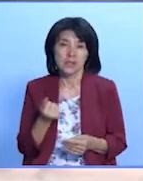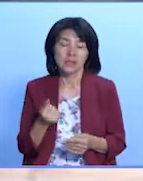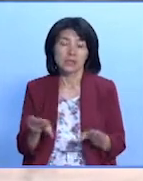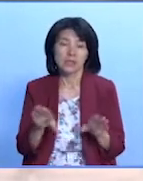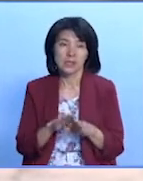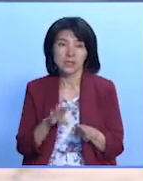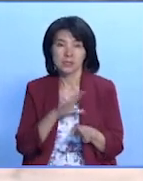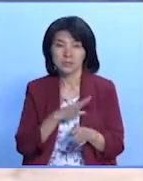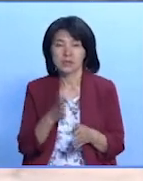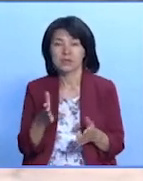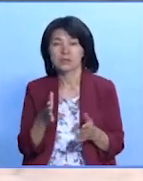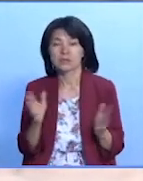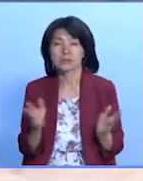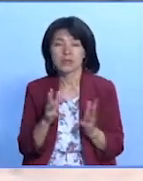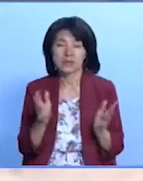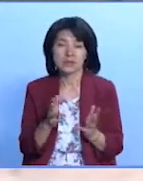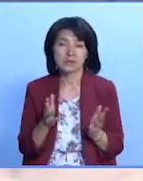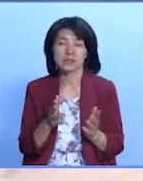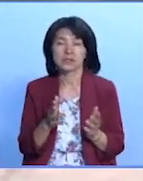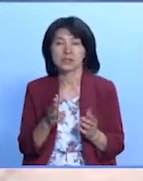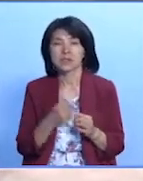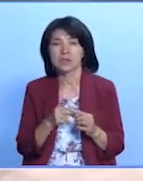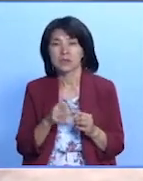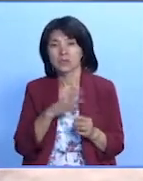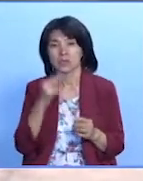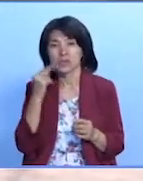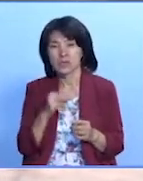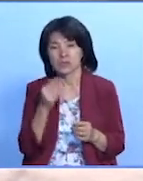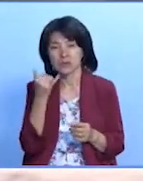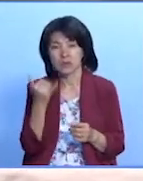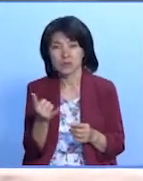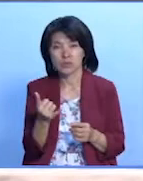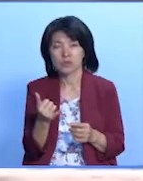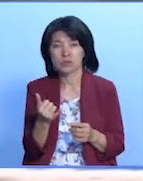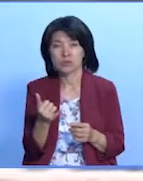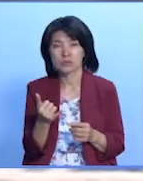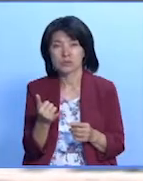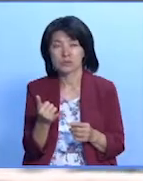качества, как милосердие, сострадание. Это те качества, которые именно